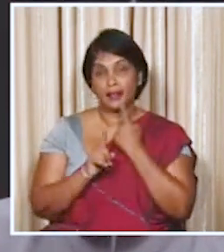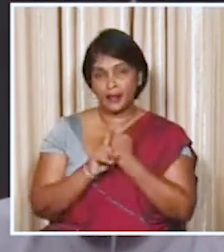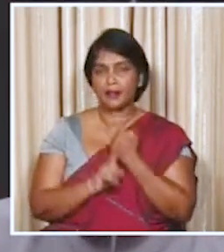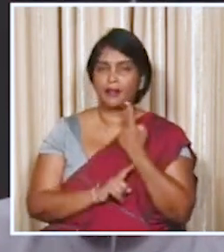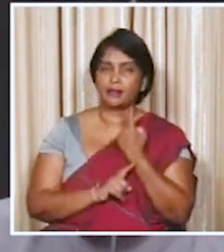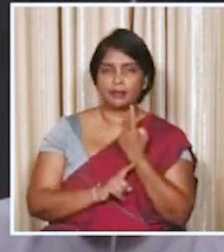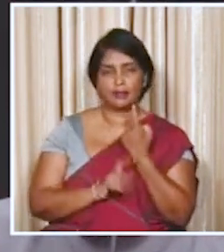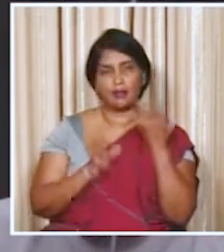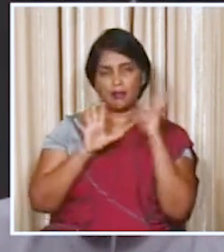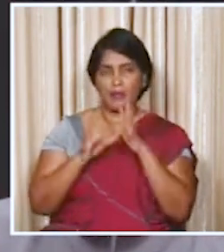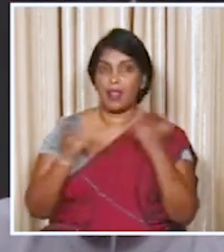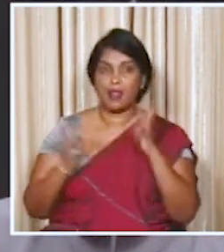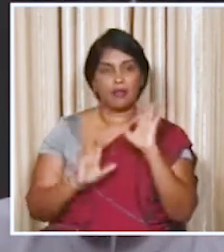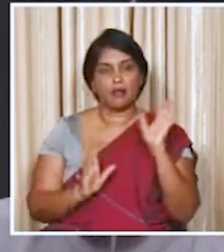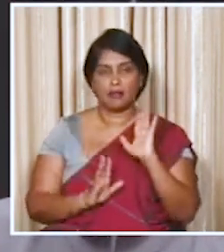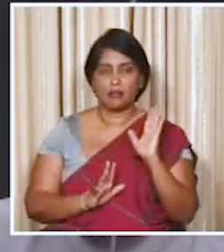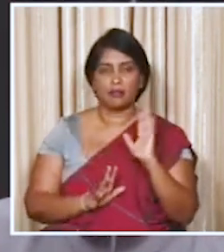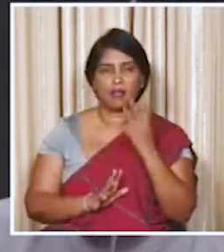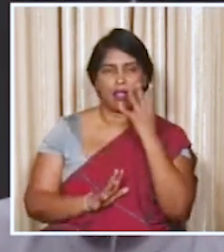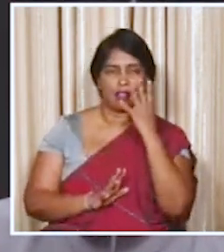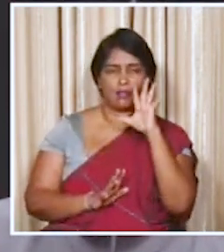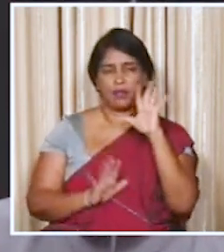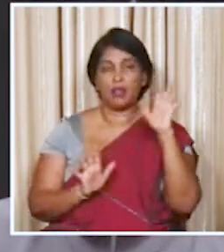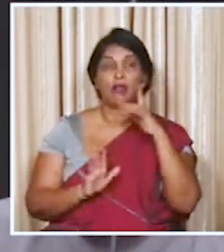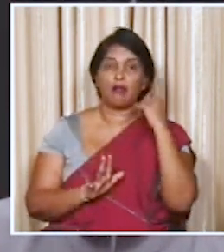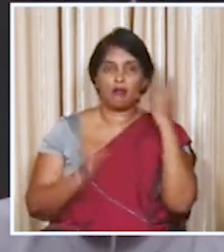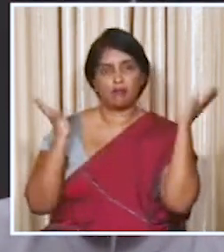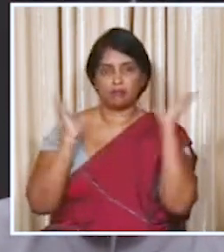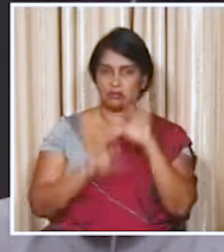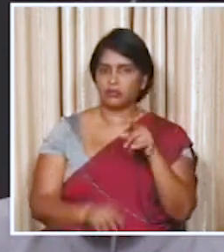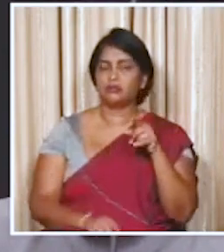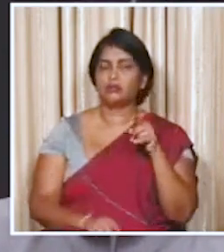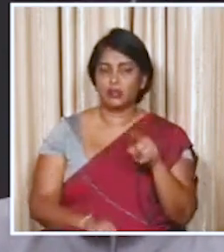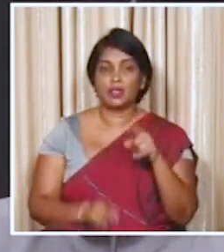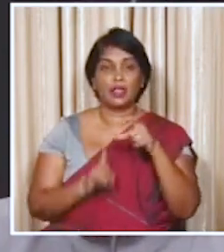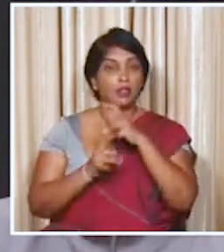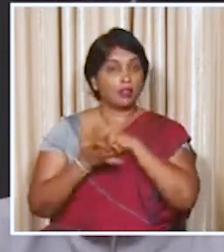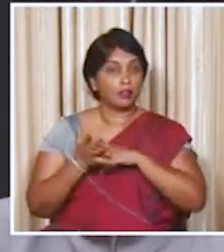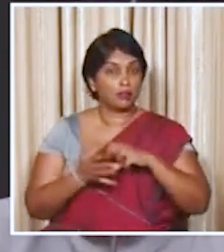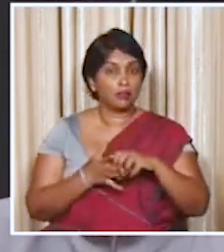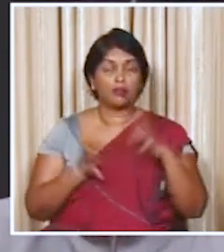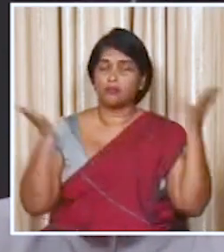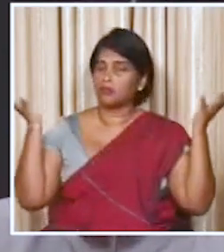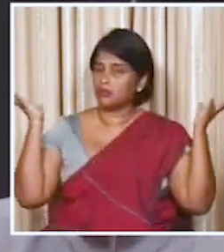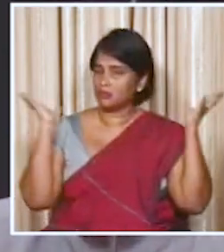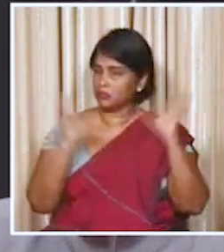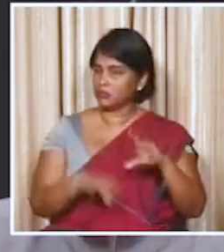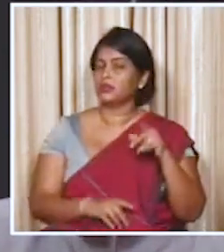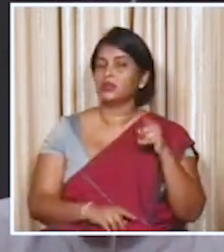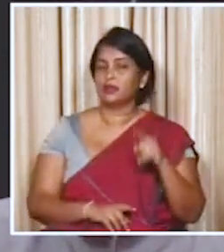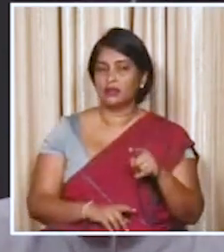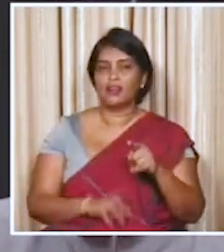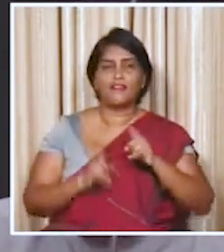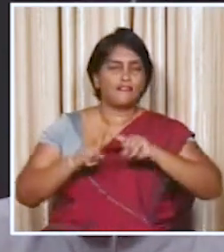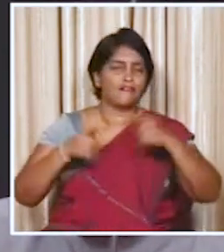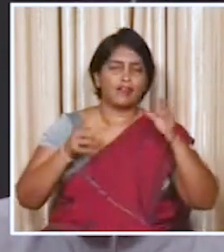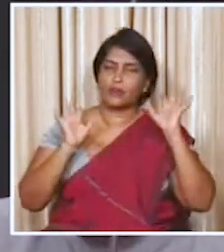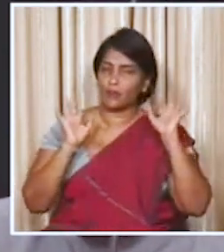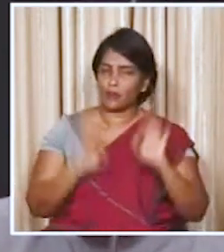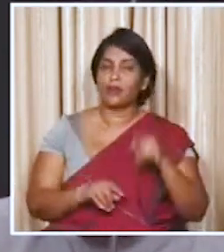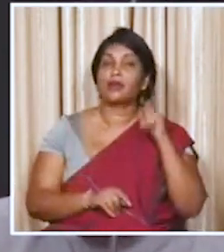1000ක් විතර ආව නැහැ කියන්නේ. මම නම් කියන්නේ 4-5ක් ආවා. හැබැයි දිස්ත්‍රික්ක ගණනාවකින් ගෙනෙල්ලා මේ වෙන මොකවත් ඕනේ